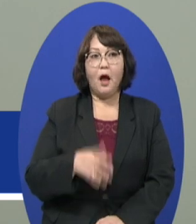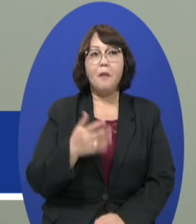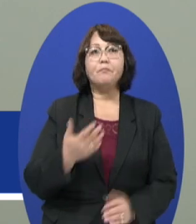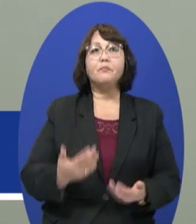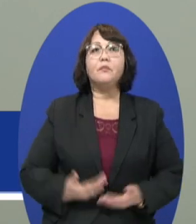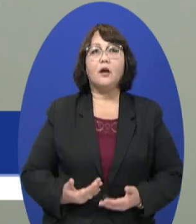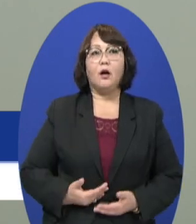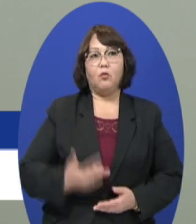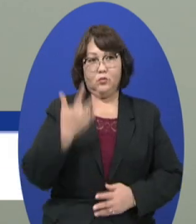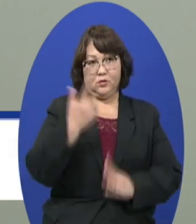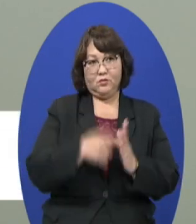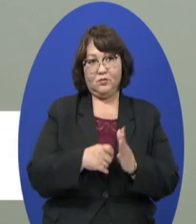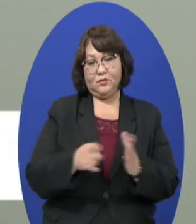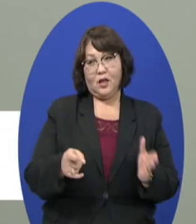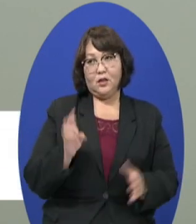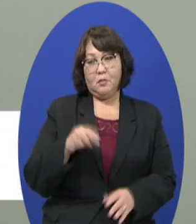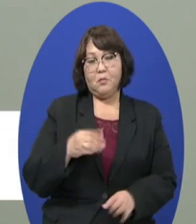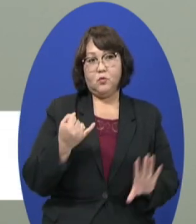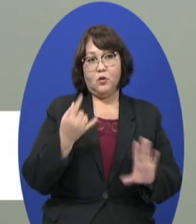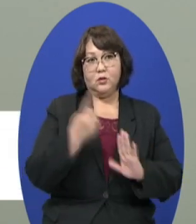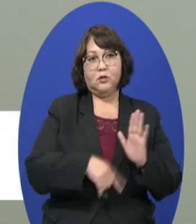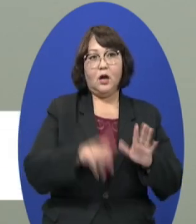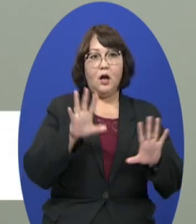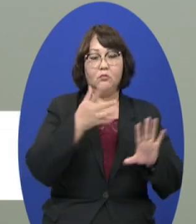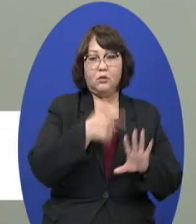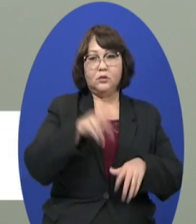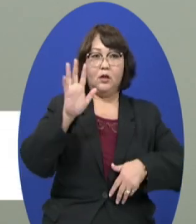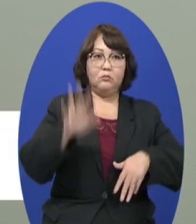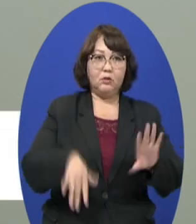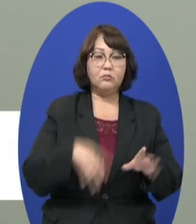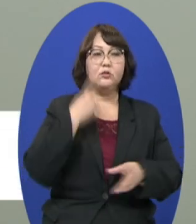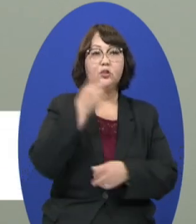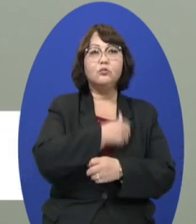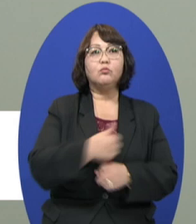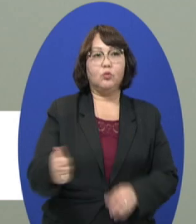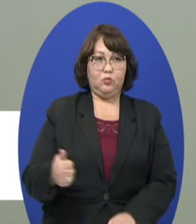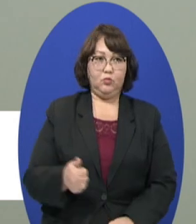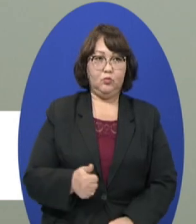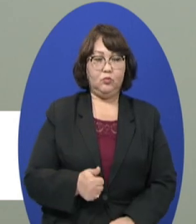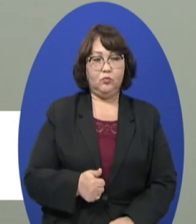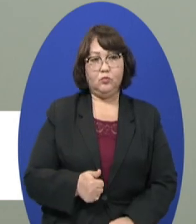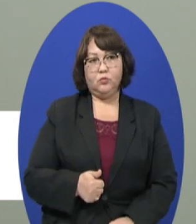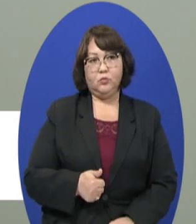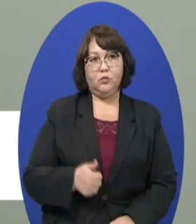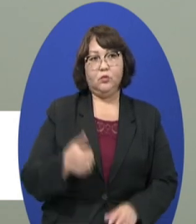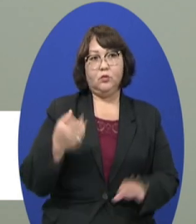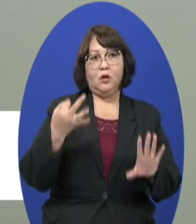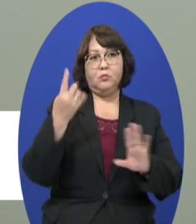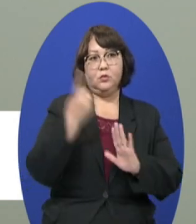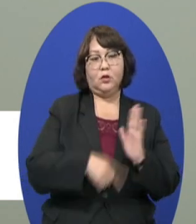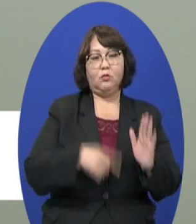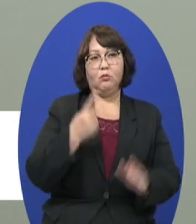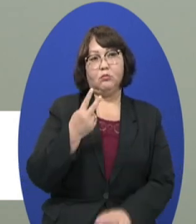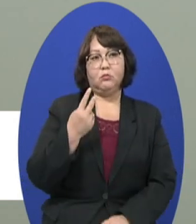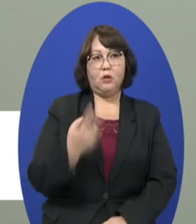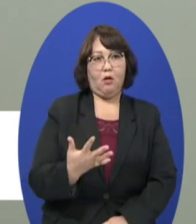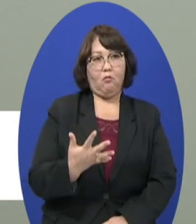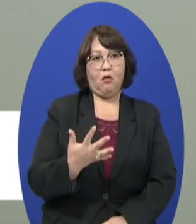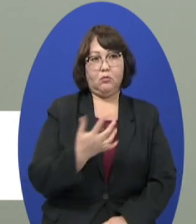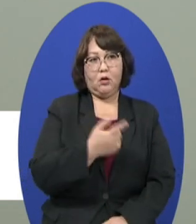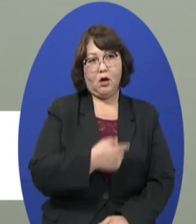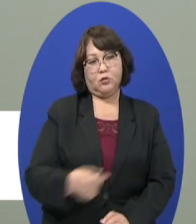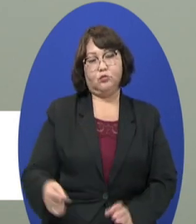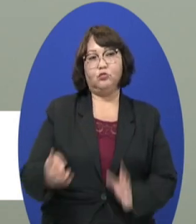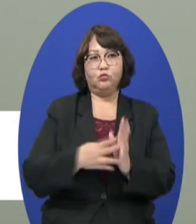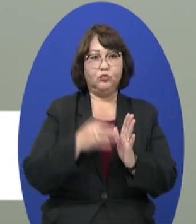минь нэг 6 сарын 10-аас 15-ны хооронд жил бүр тэгээд нэг 8 сарын 25-нд 9 сарын